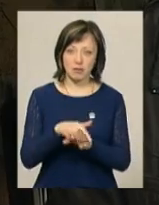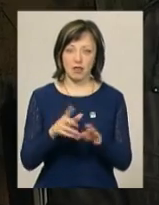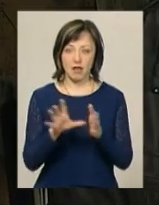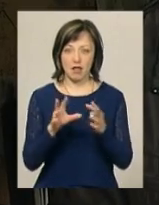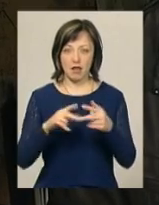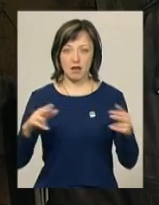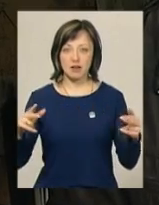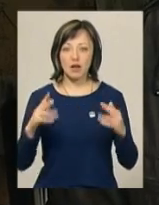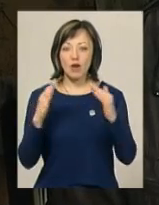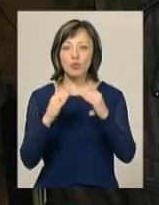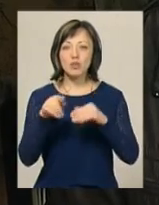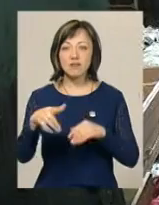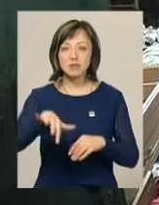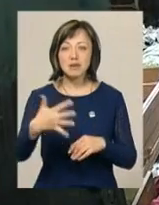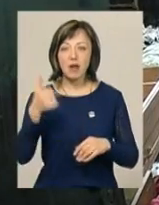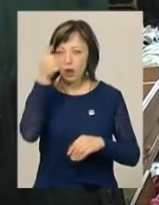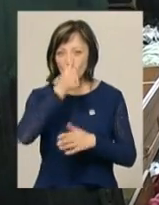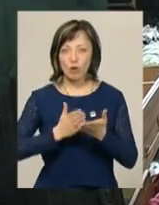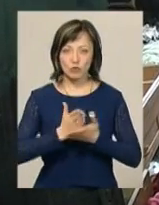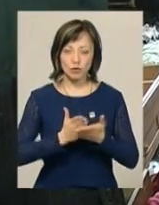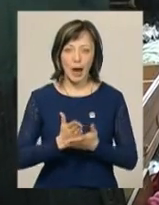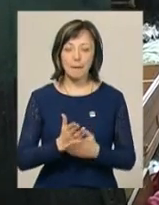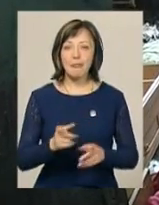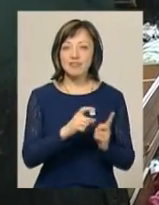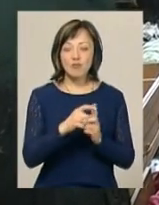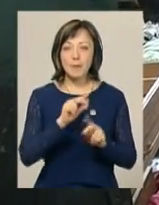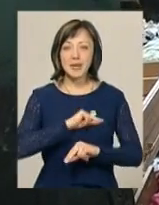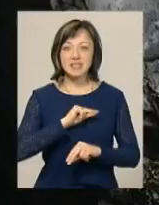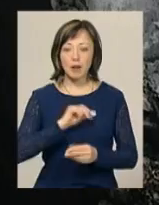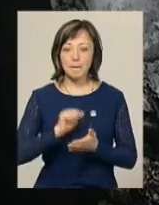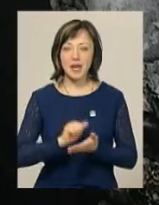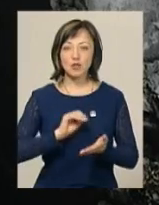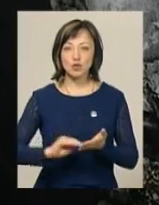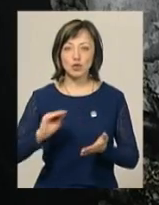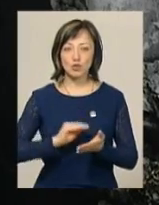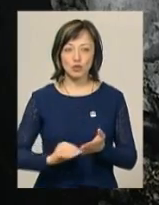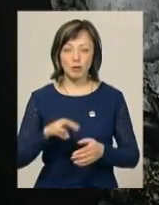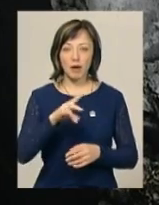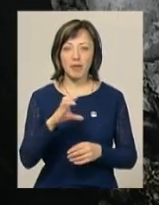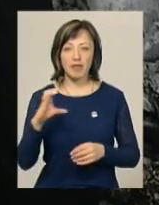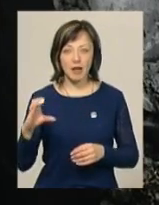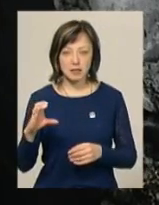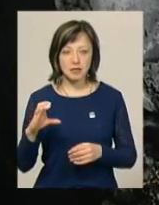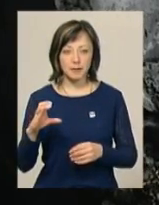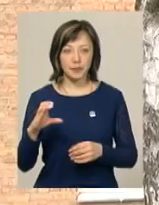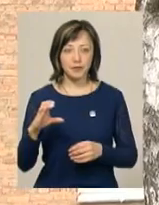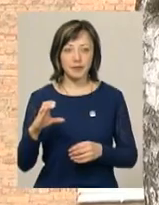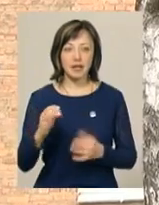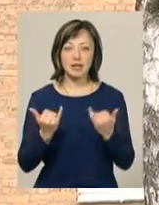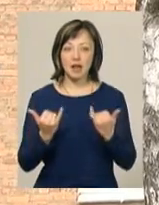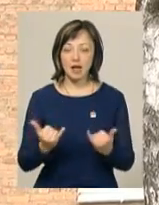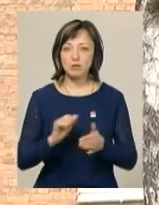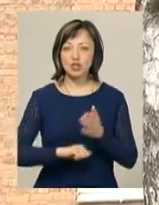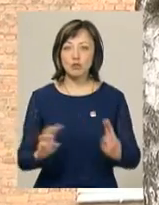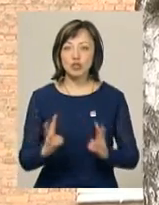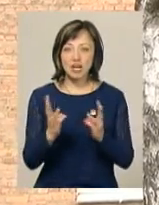зданий вже більше, ніж 55 років. За словами працівника пресслужби обласного управління Держслужби з надзвичайних ситуацій Олександра Гулька, наразі